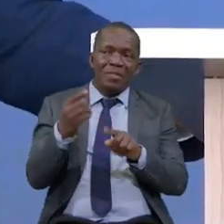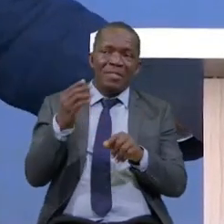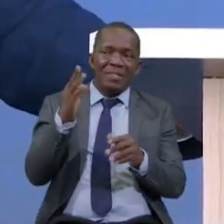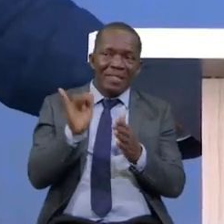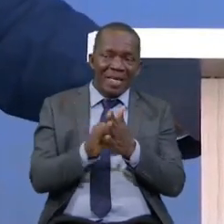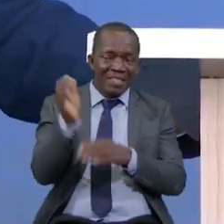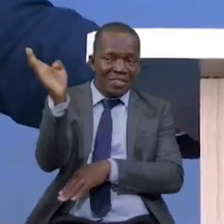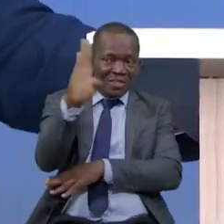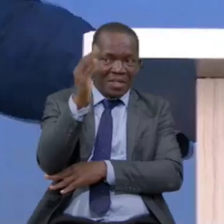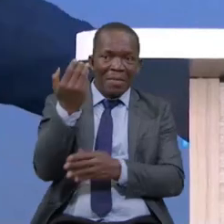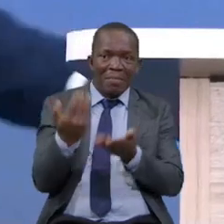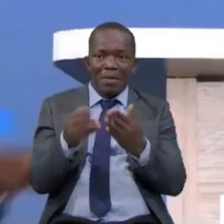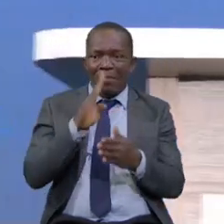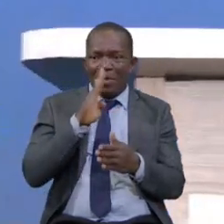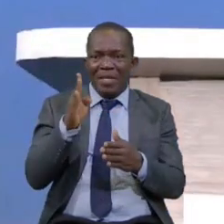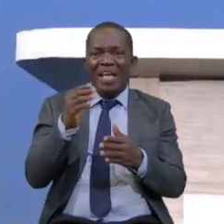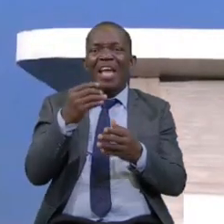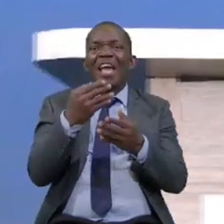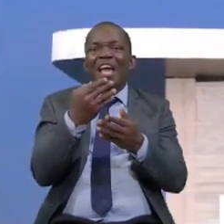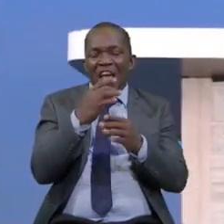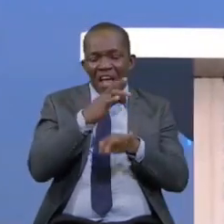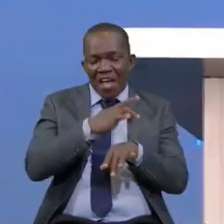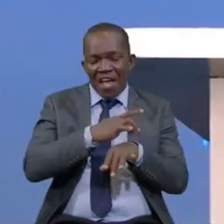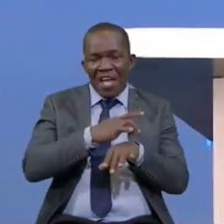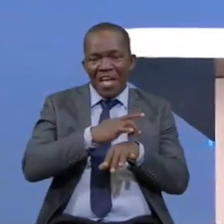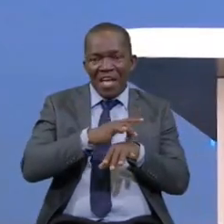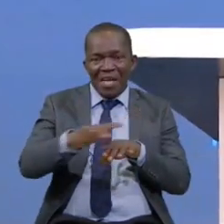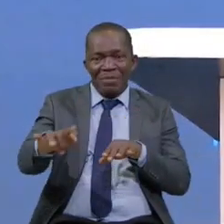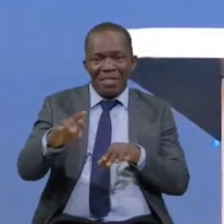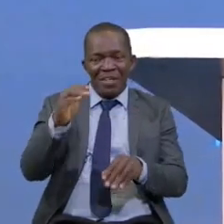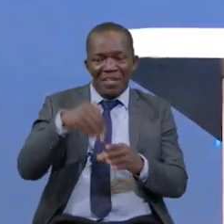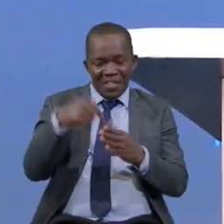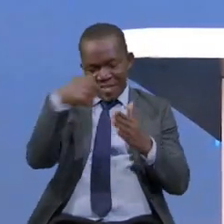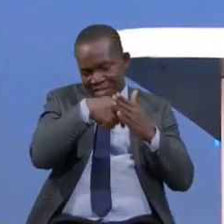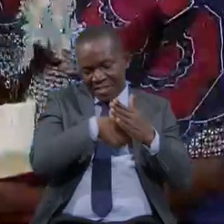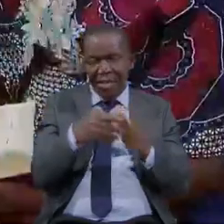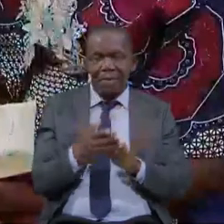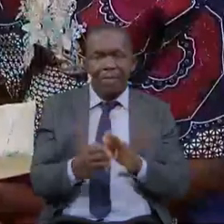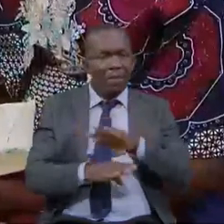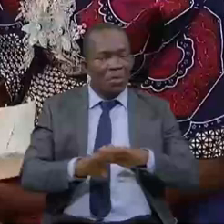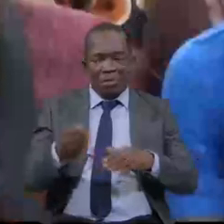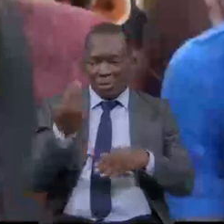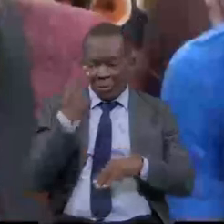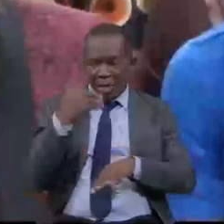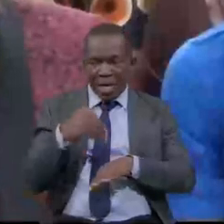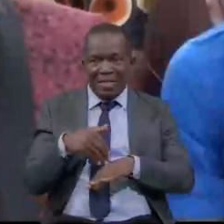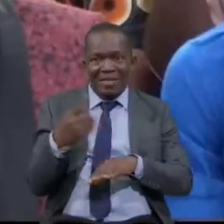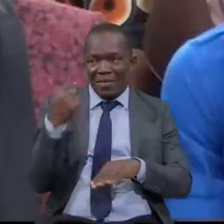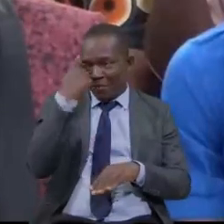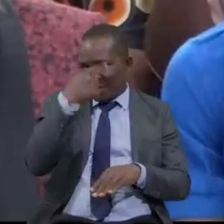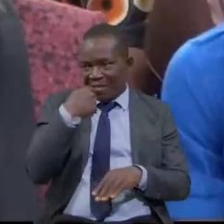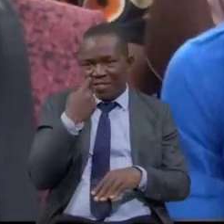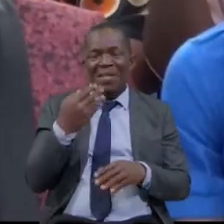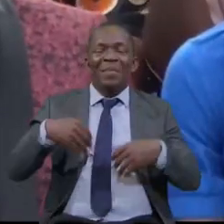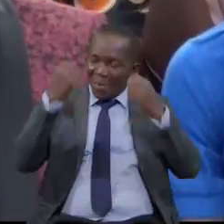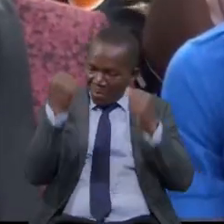à l'intérieur, ce table-là tombe. Ne regarde pas leur visage. La puissance est en moi. La puissance n'est